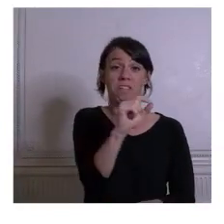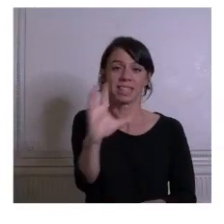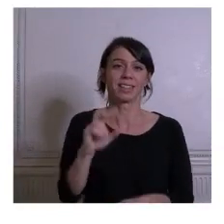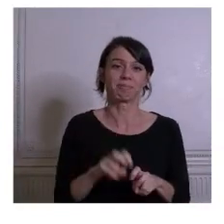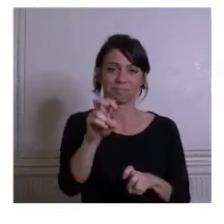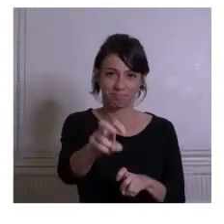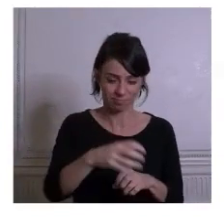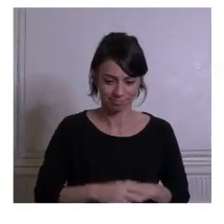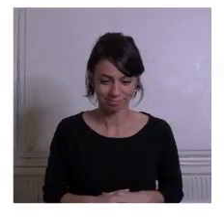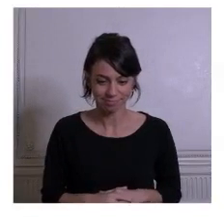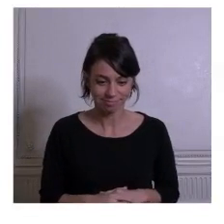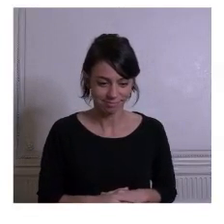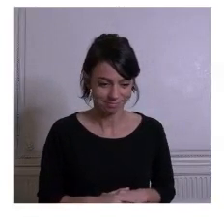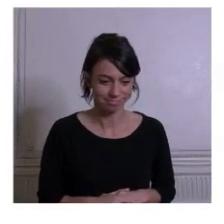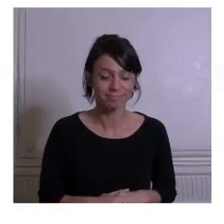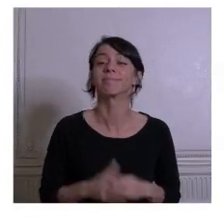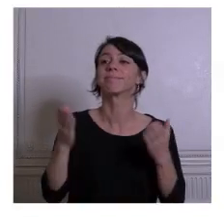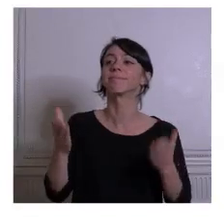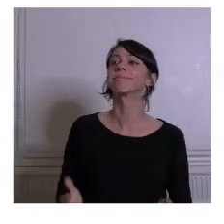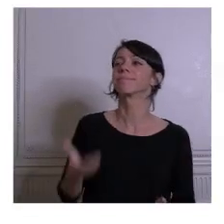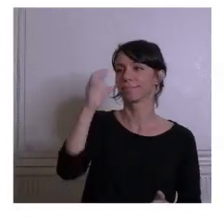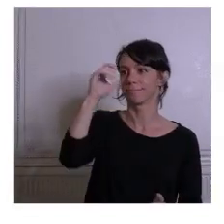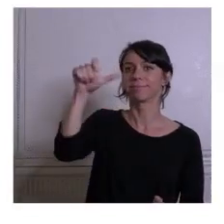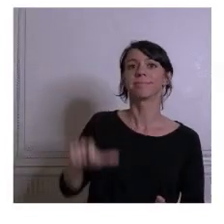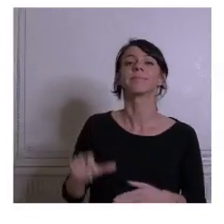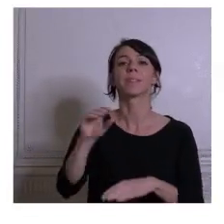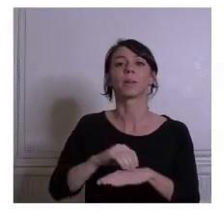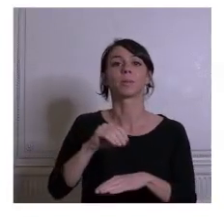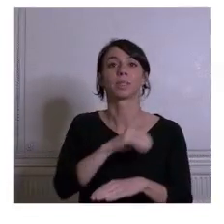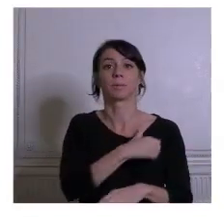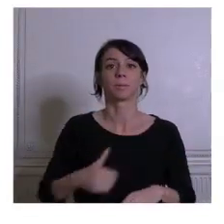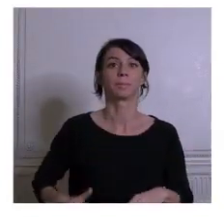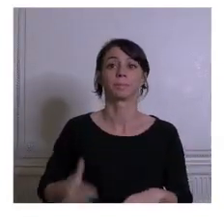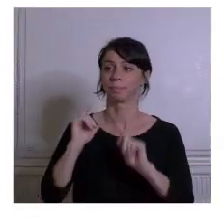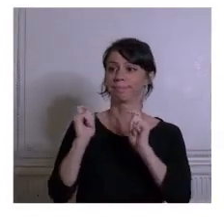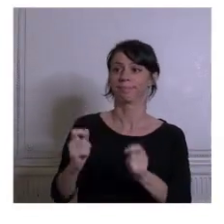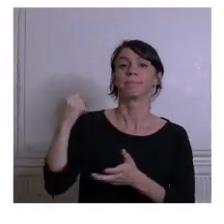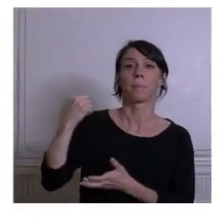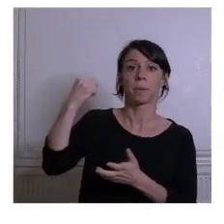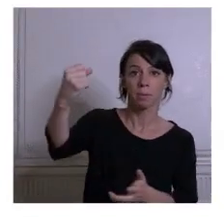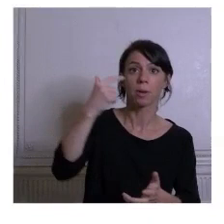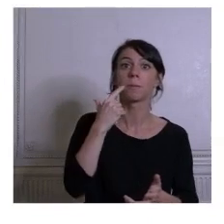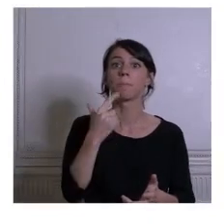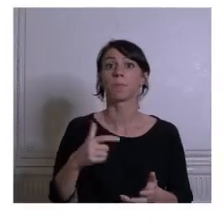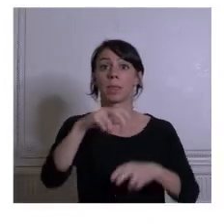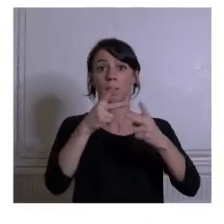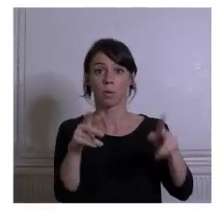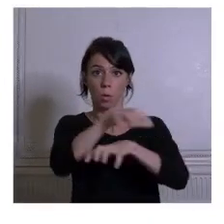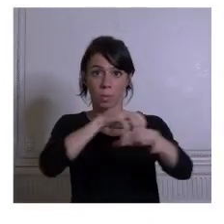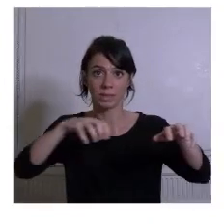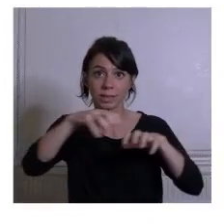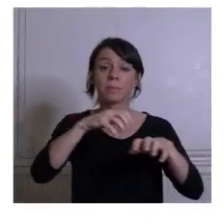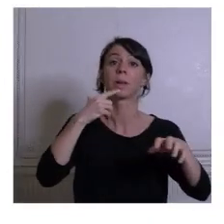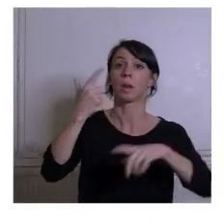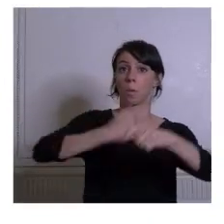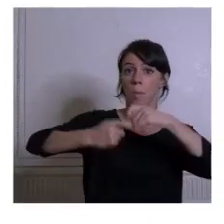fait un petit moment qu'il n'y en a plus. Et je me pose la question de pourquoi ne pas continuer à aider financièrement